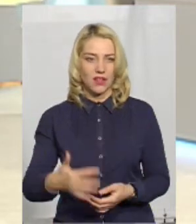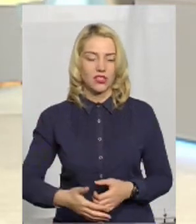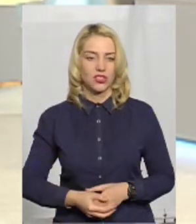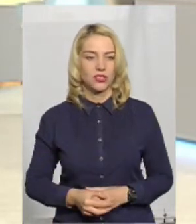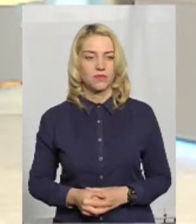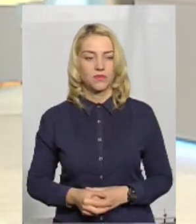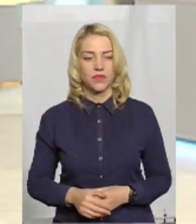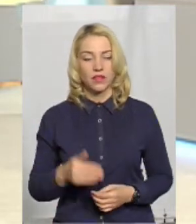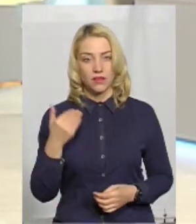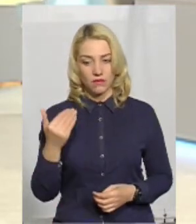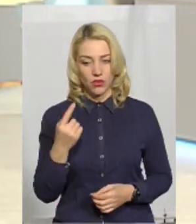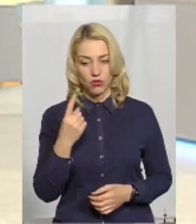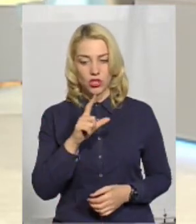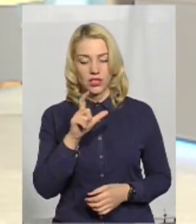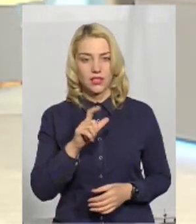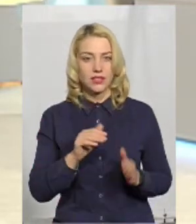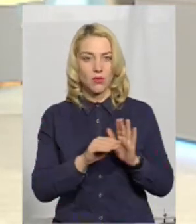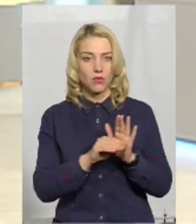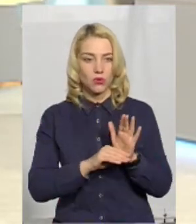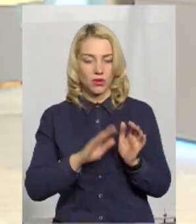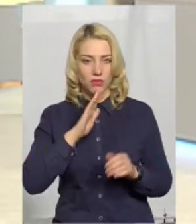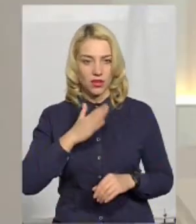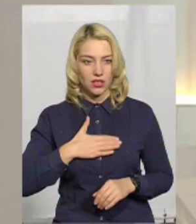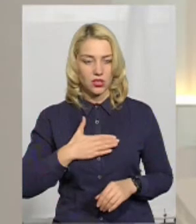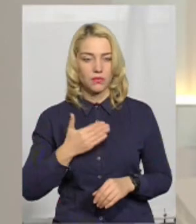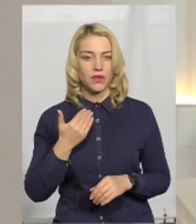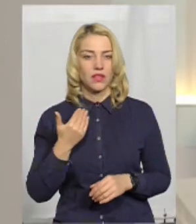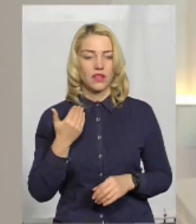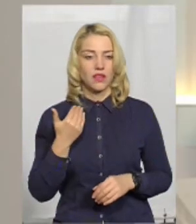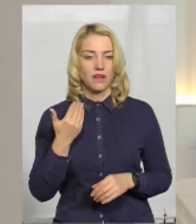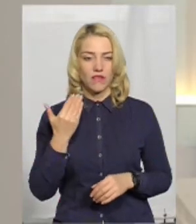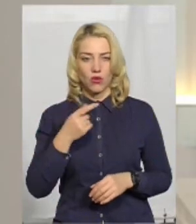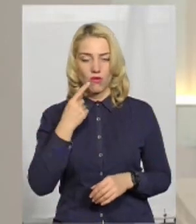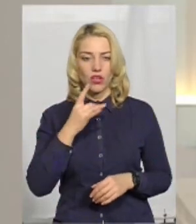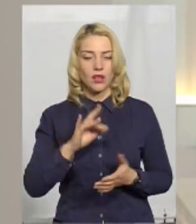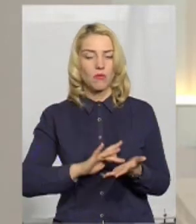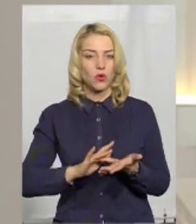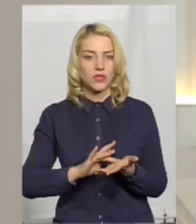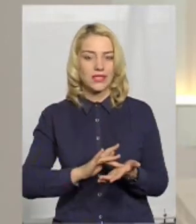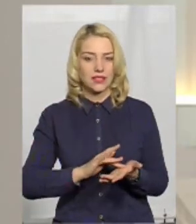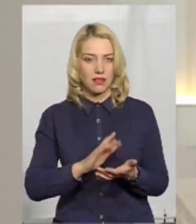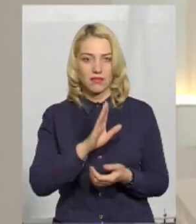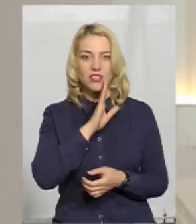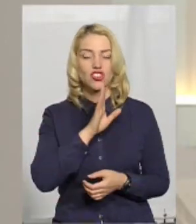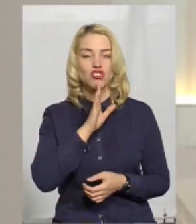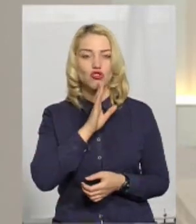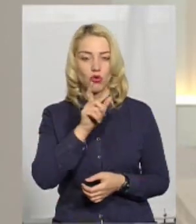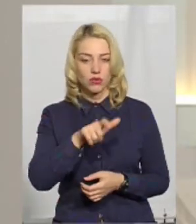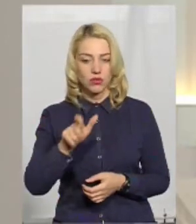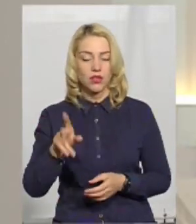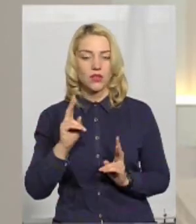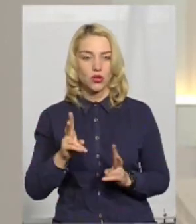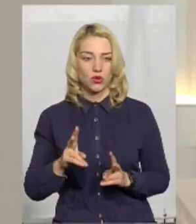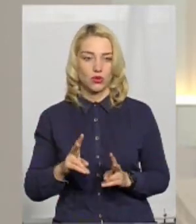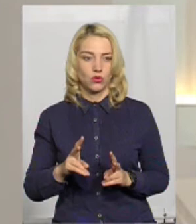із програм наших говорили про жінок ромської національності, які